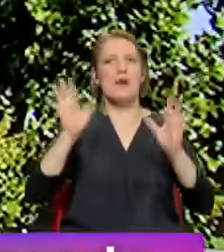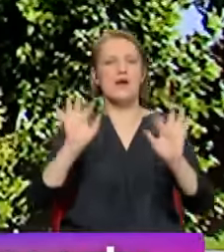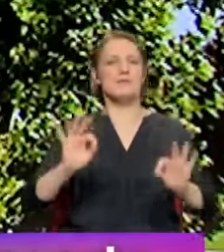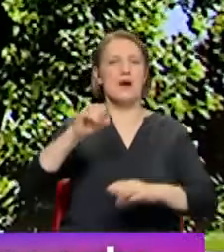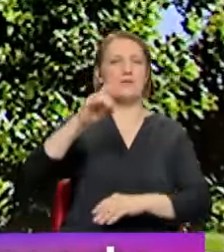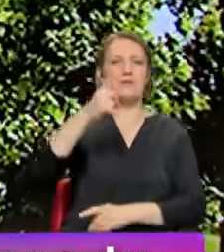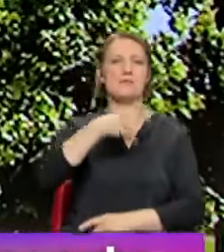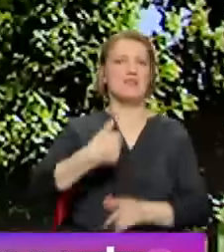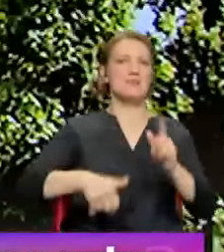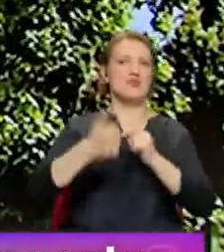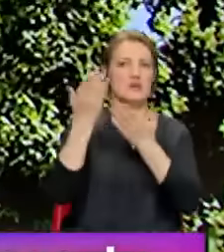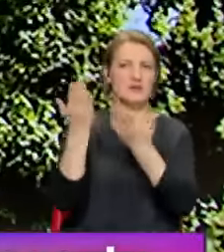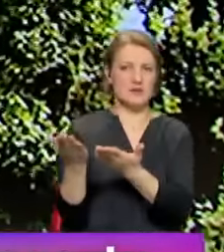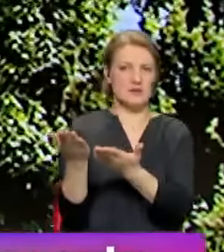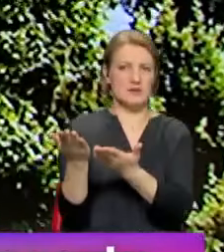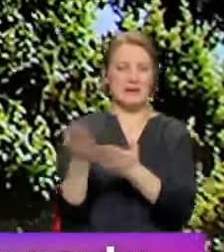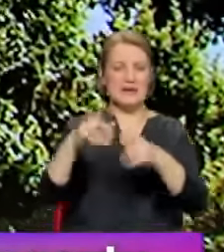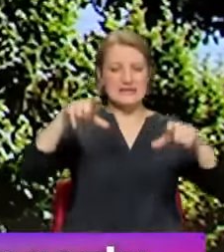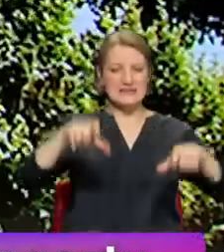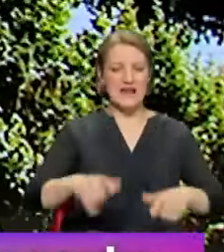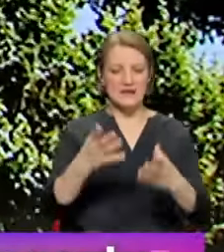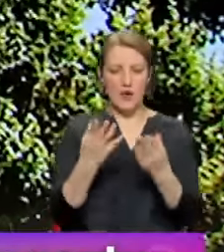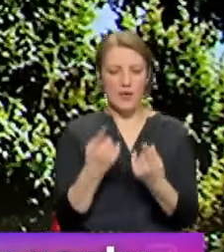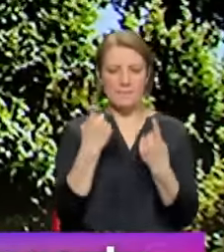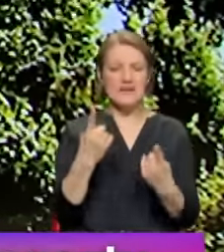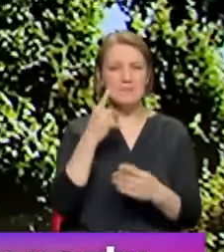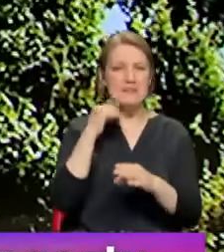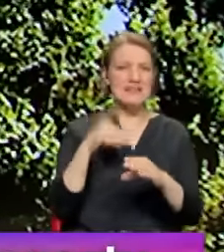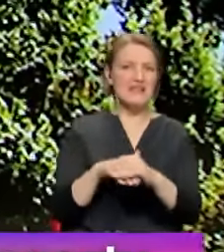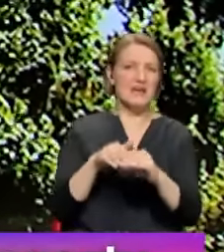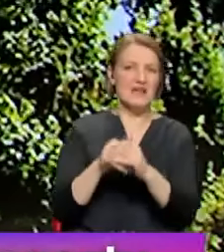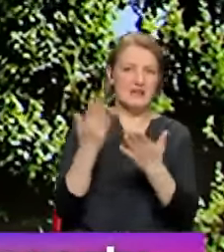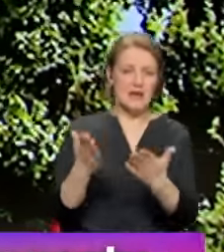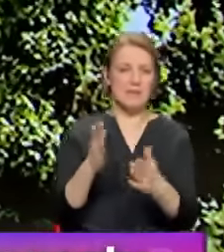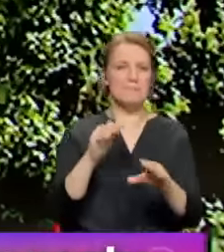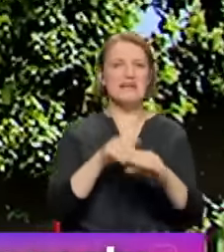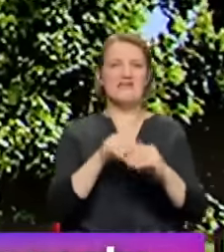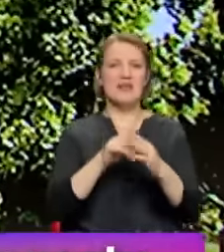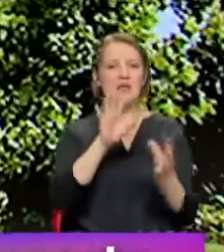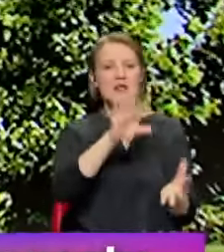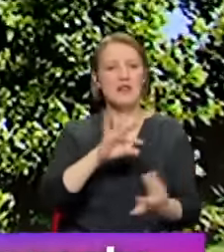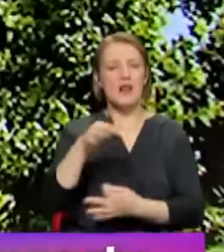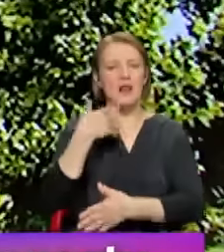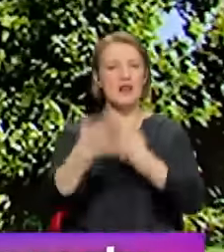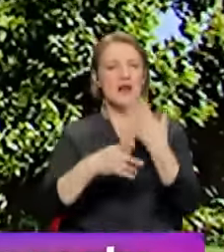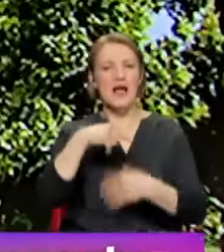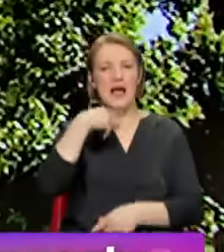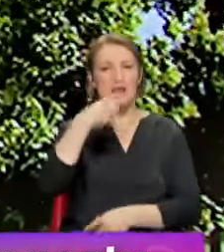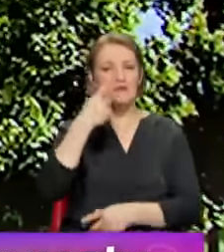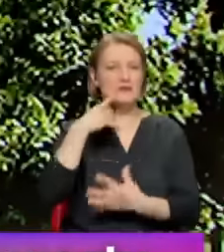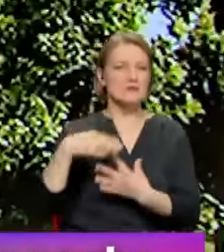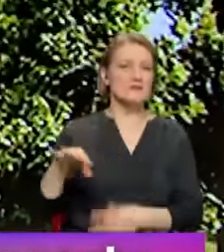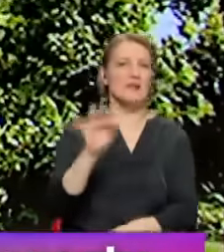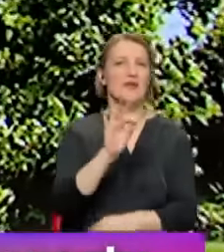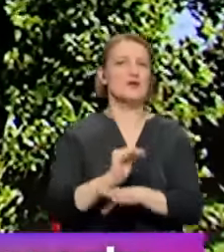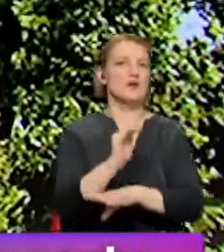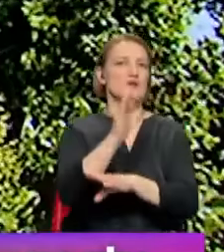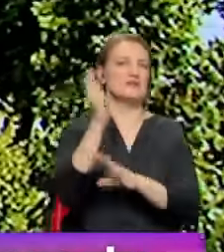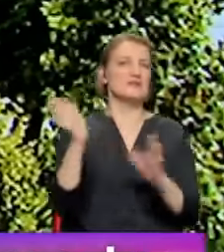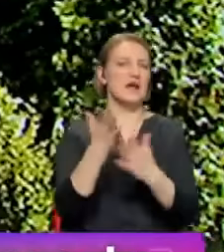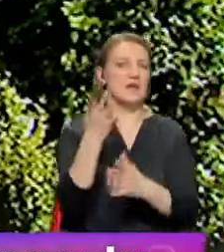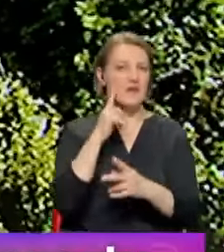AK Partili bir belediye başkanı ve sahada olan bir milletvekili, milletvekiline iletilenler. Elazığ'da insanların yaşadığı